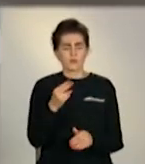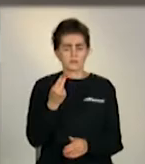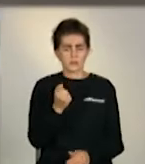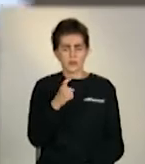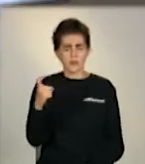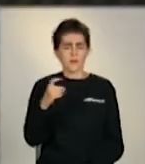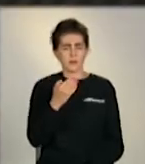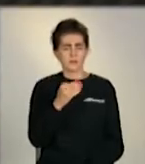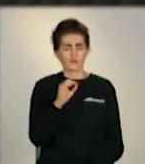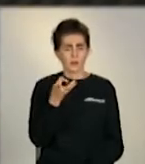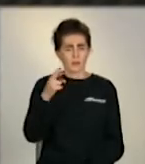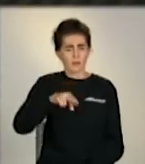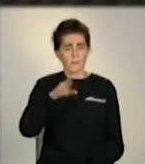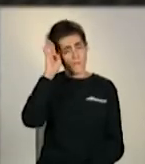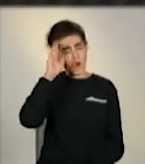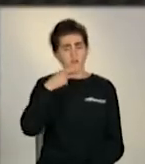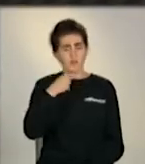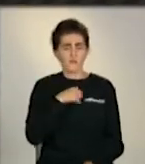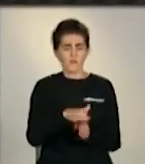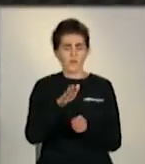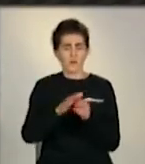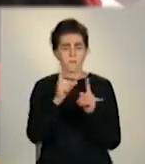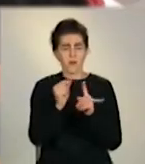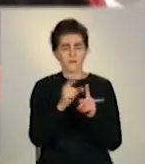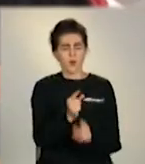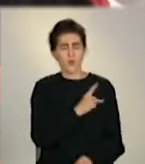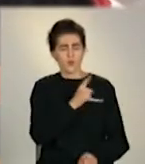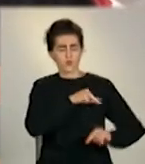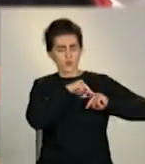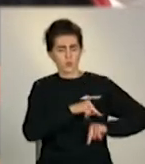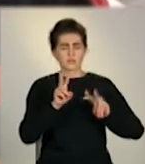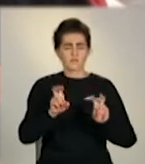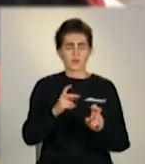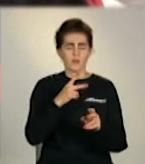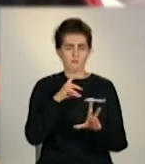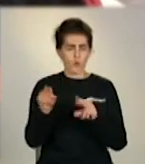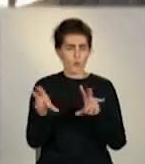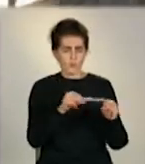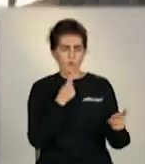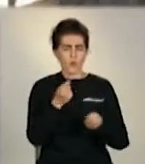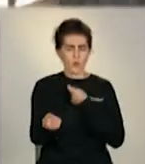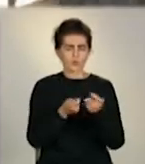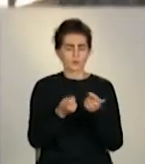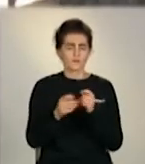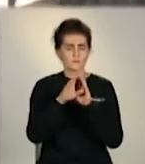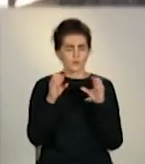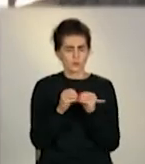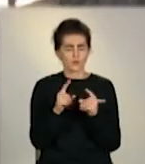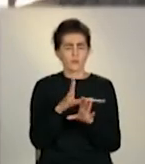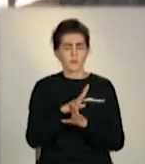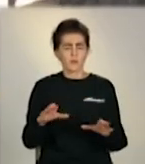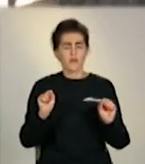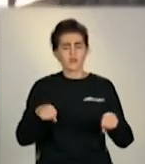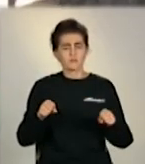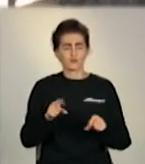Євген. Чоловік упевнений, дотримання правил охорони праці – запорука безпечного виробництва. Оградити доступ, щоб не було